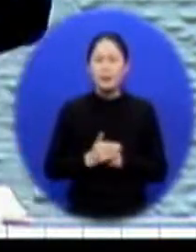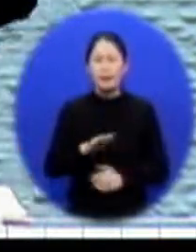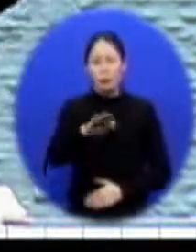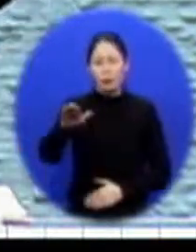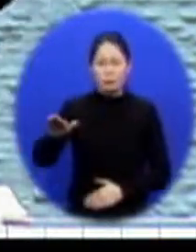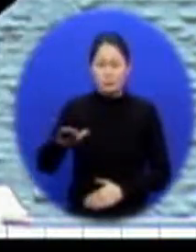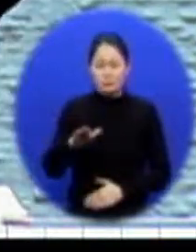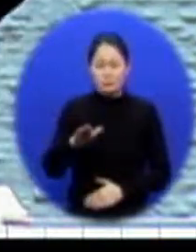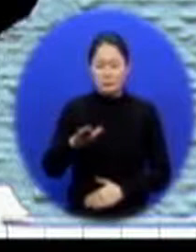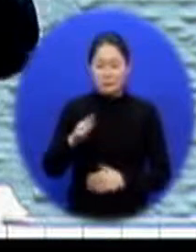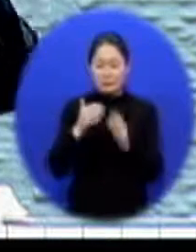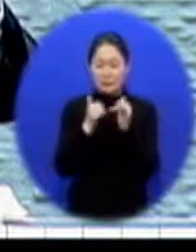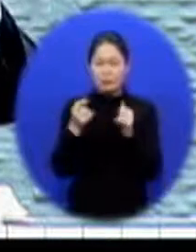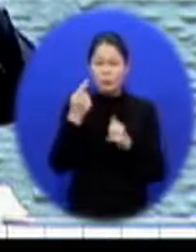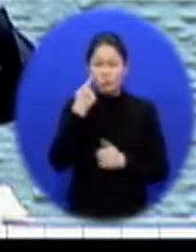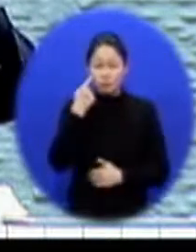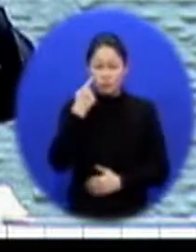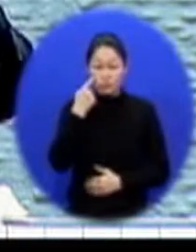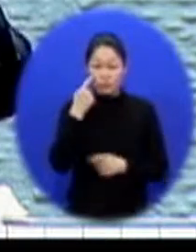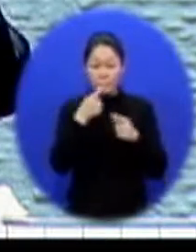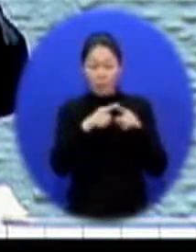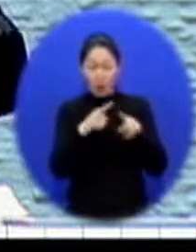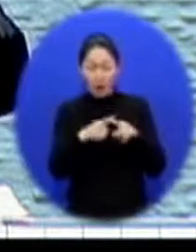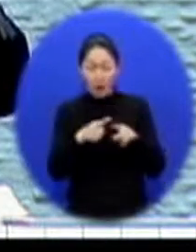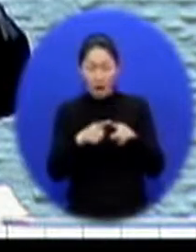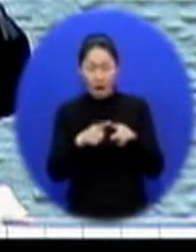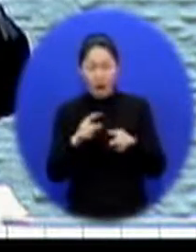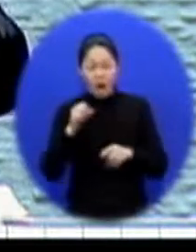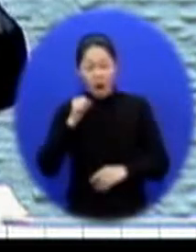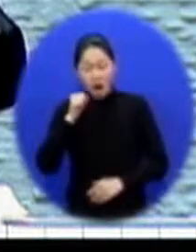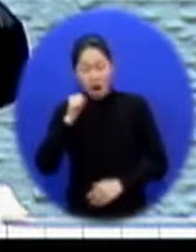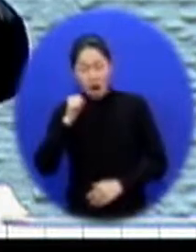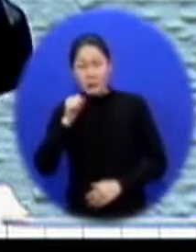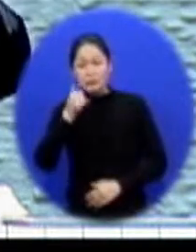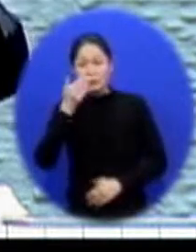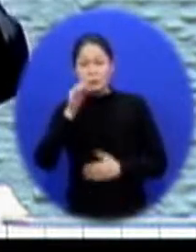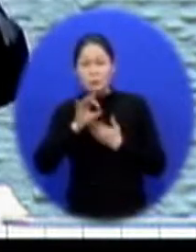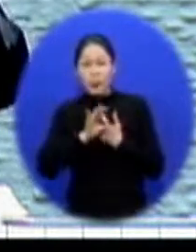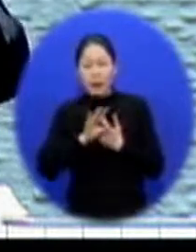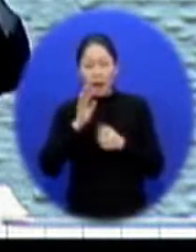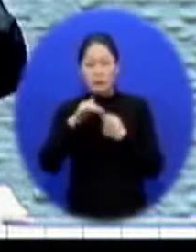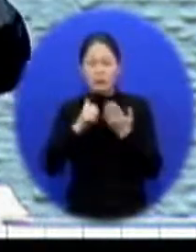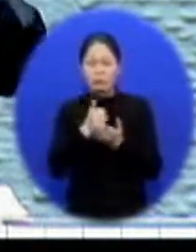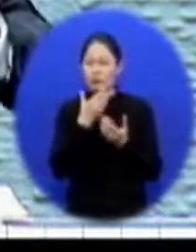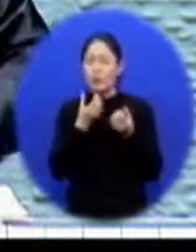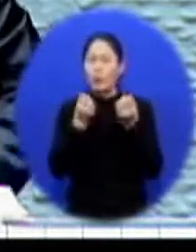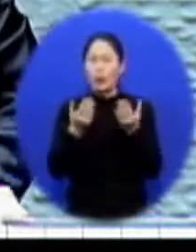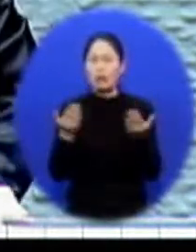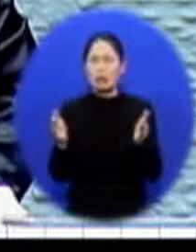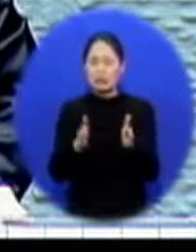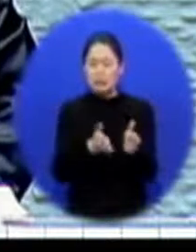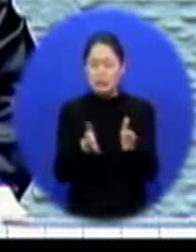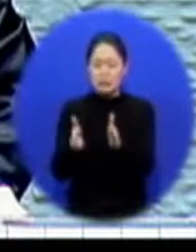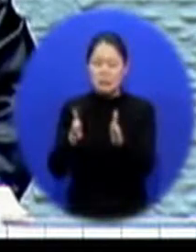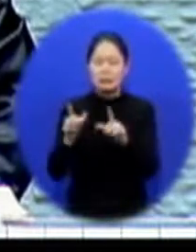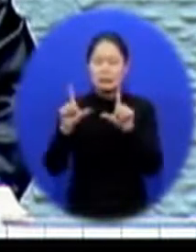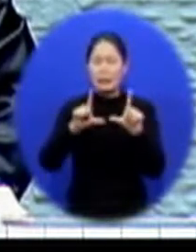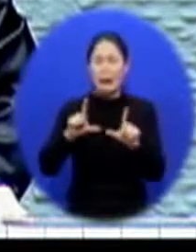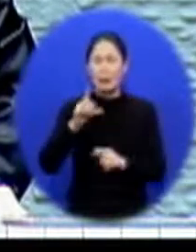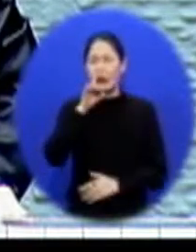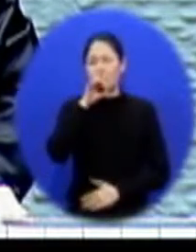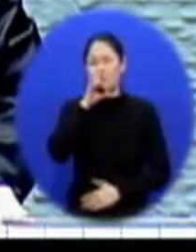여러분 사람의 눈에 평가에 만 매 이면 결코 하나님이 축복하는 길 그 3 살지 못합니다